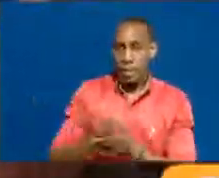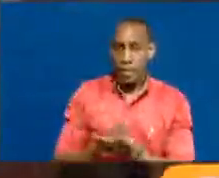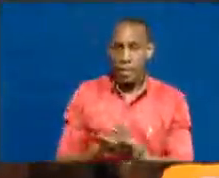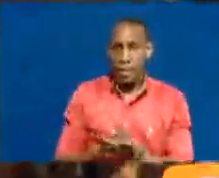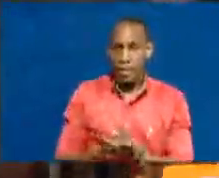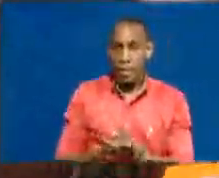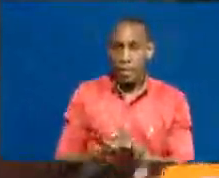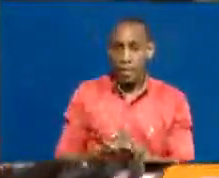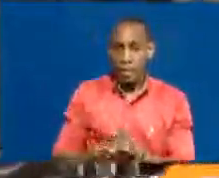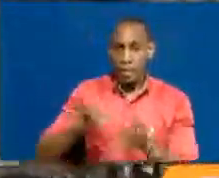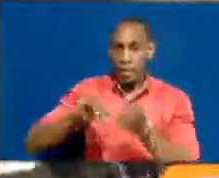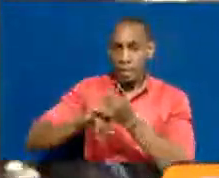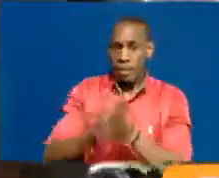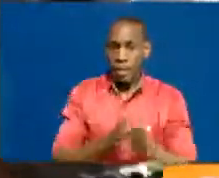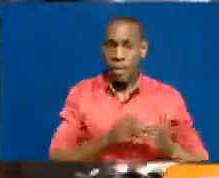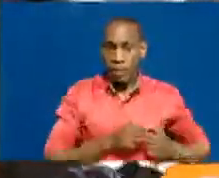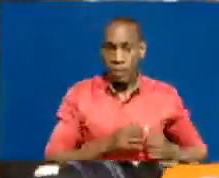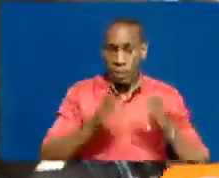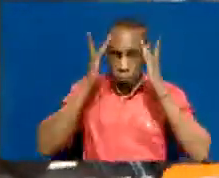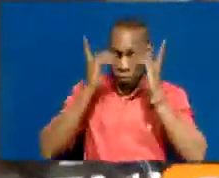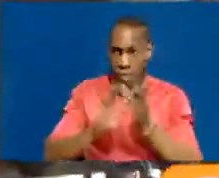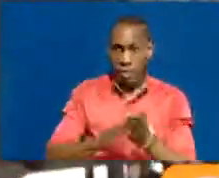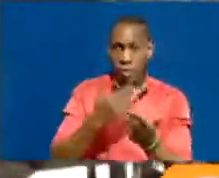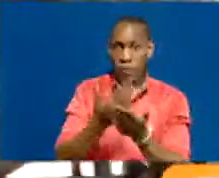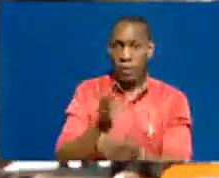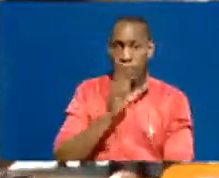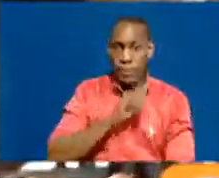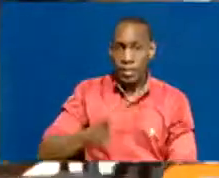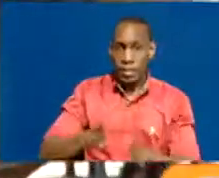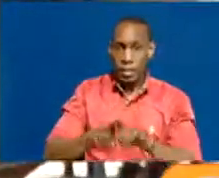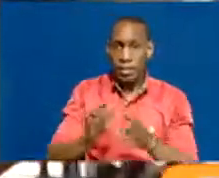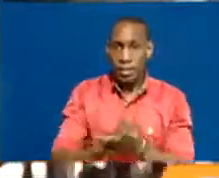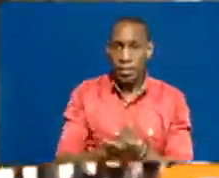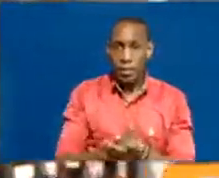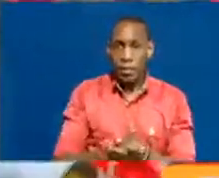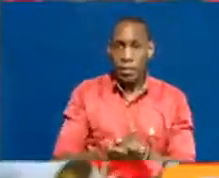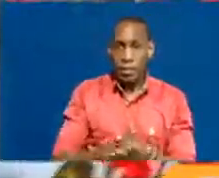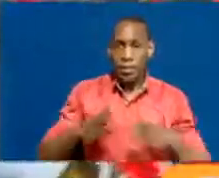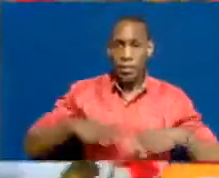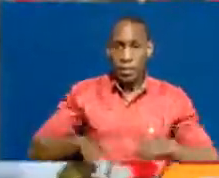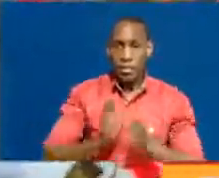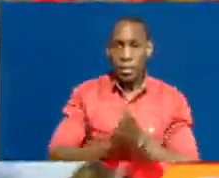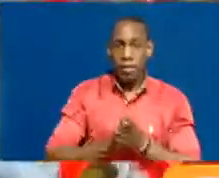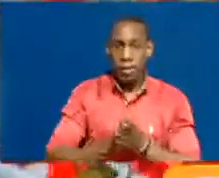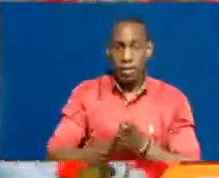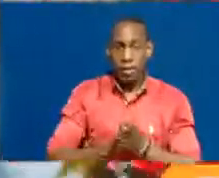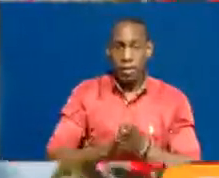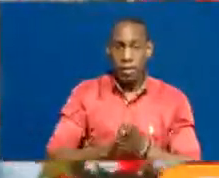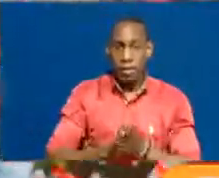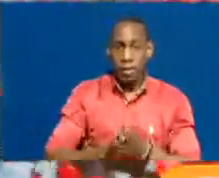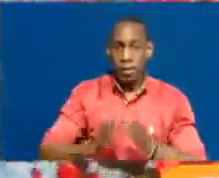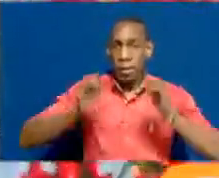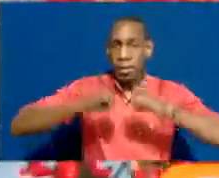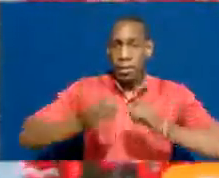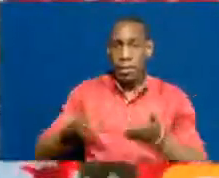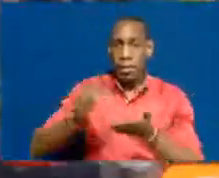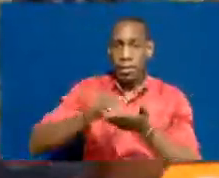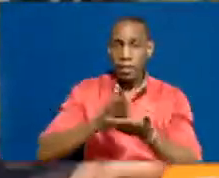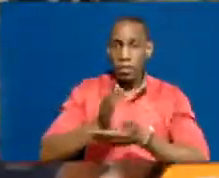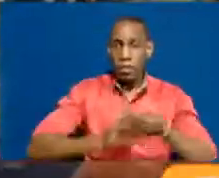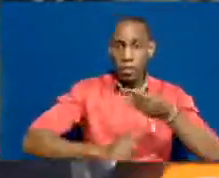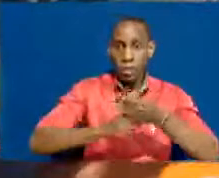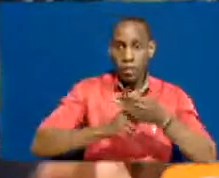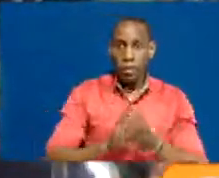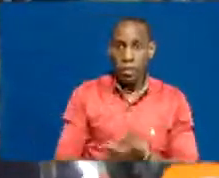yake, yeye na mpenzi wake waliamua kufika hapa na kuwa baadhi ya wale waliofunga tena ndoa zao kupitia kufuli.